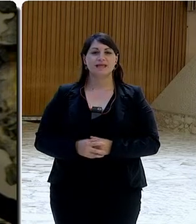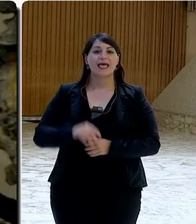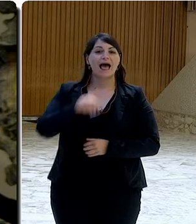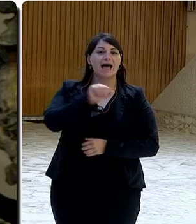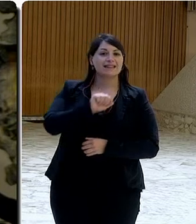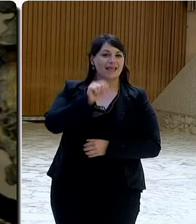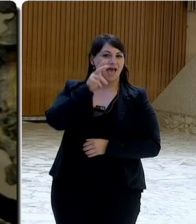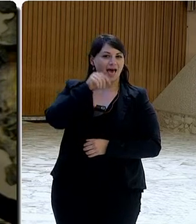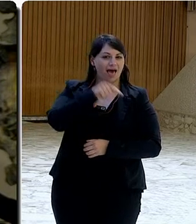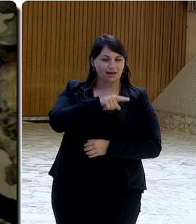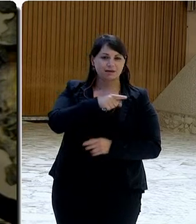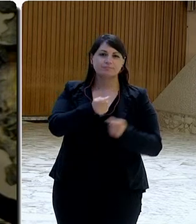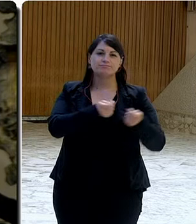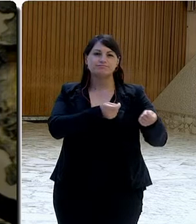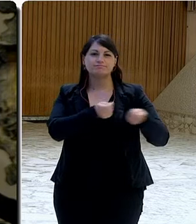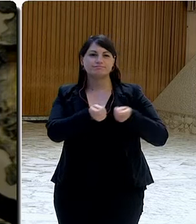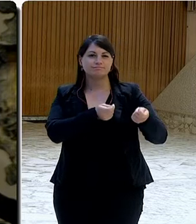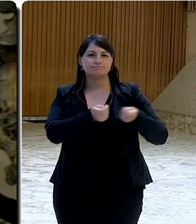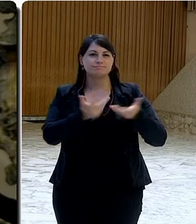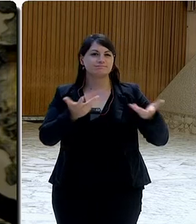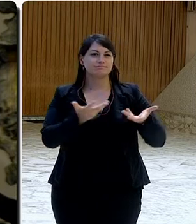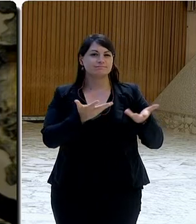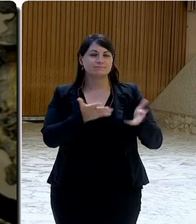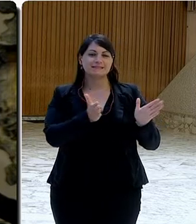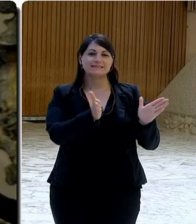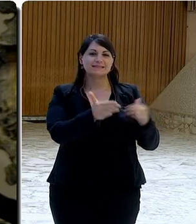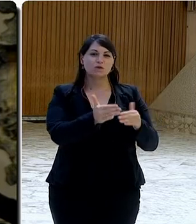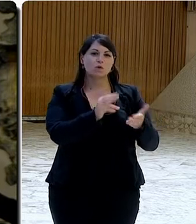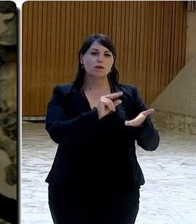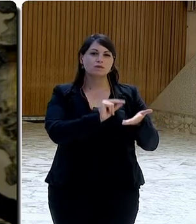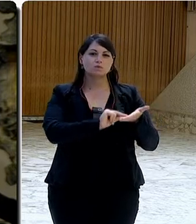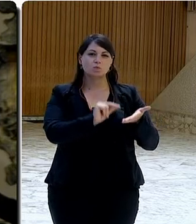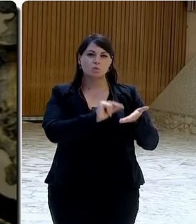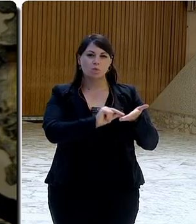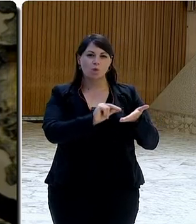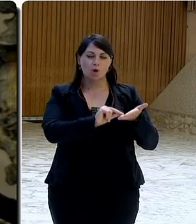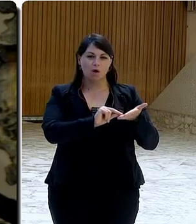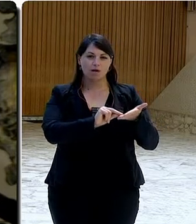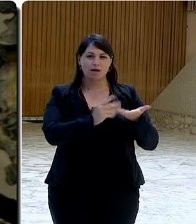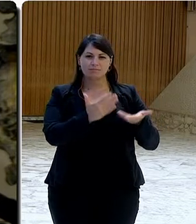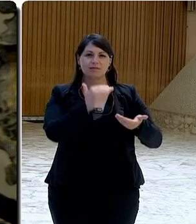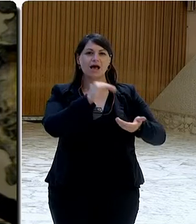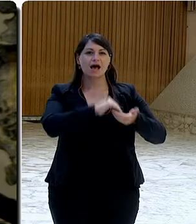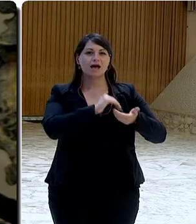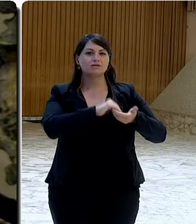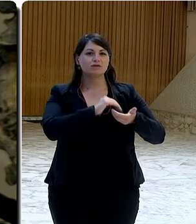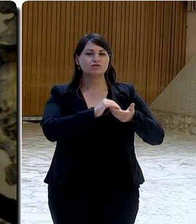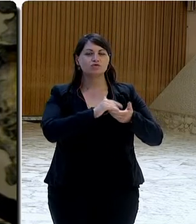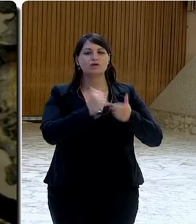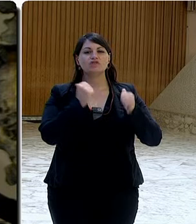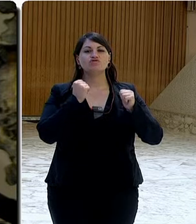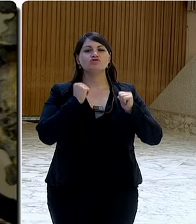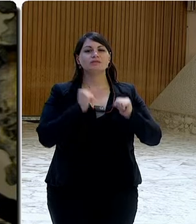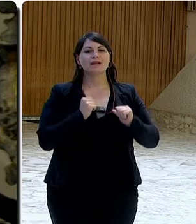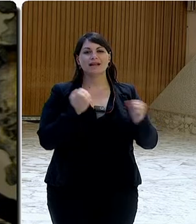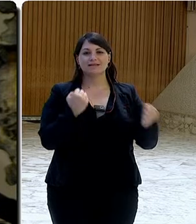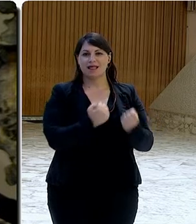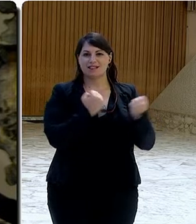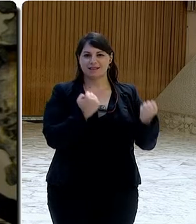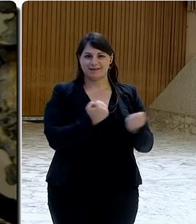Adriana coordina il settore scuola dell'Associazione Cittadinanza